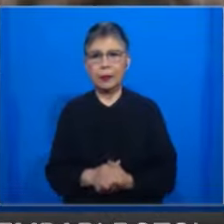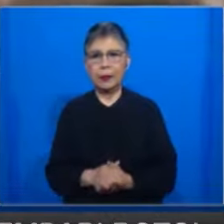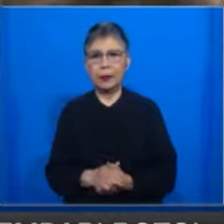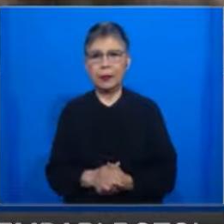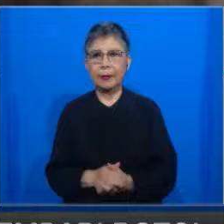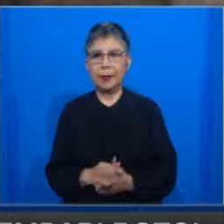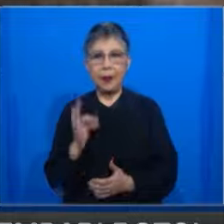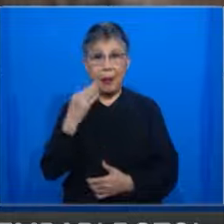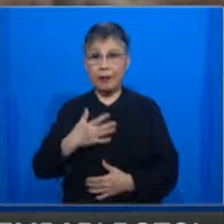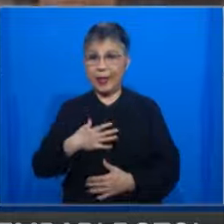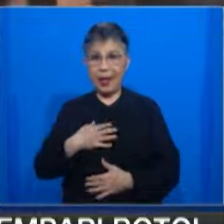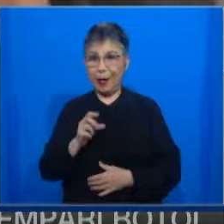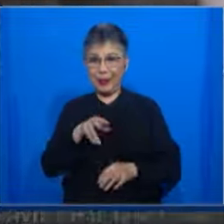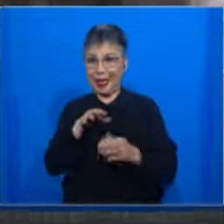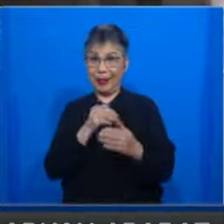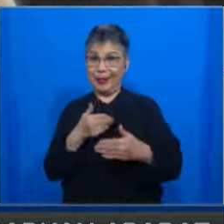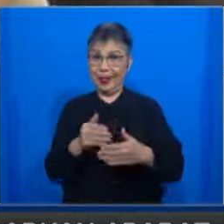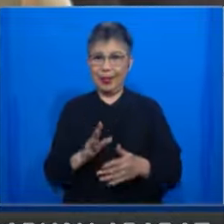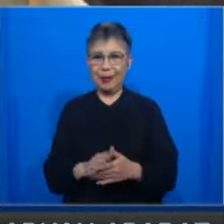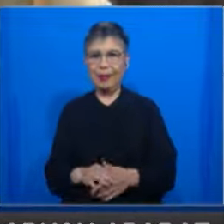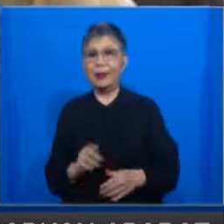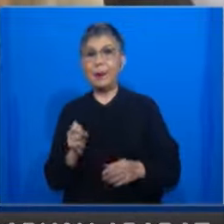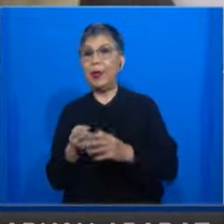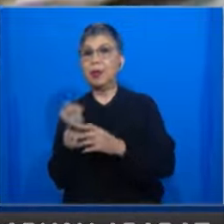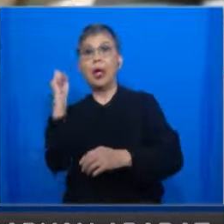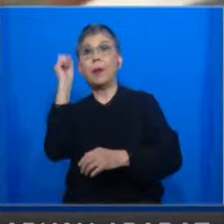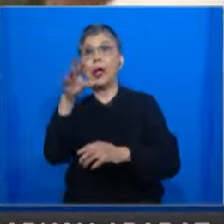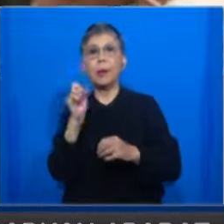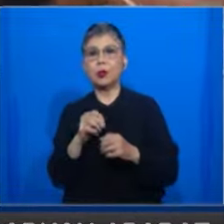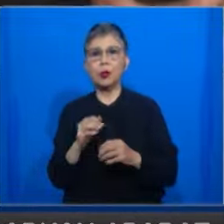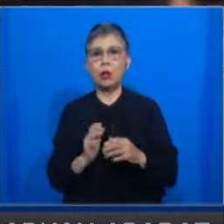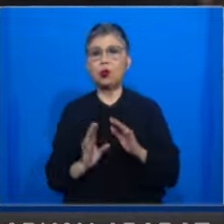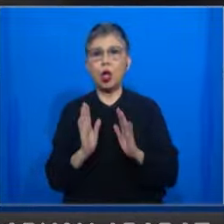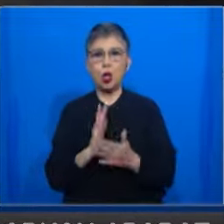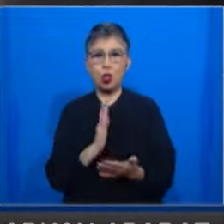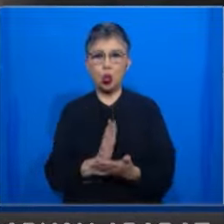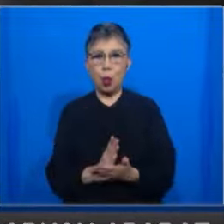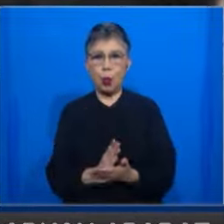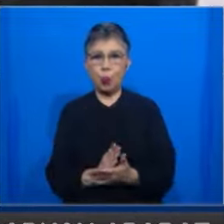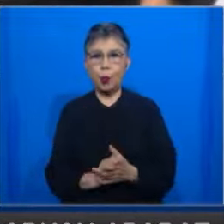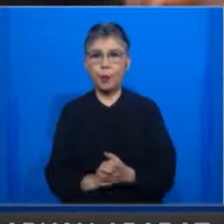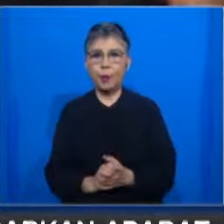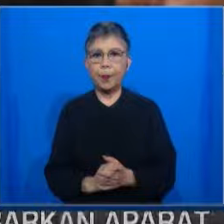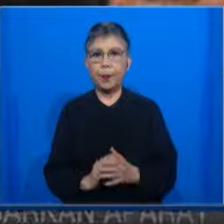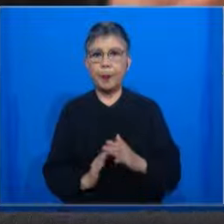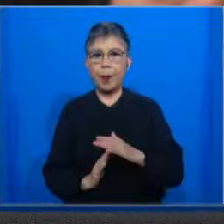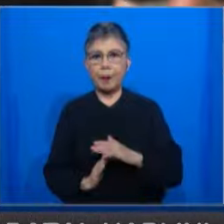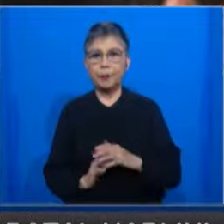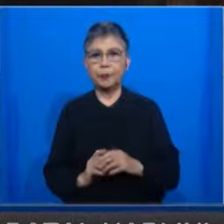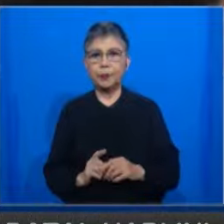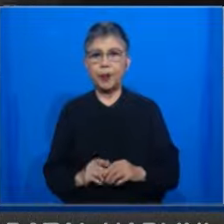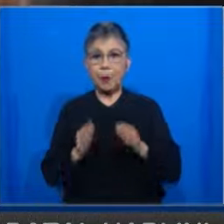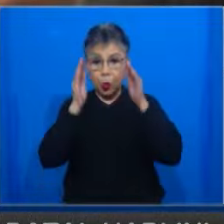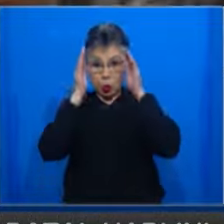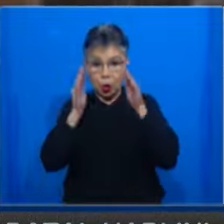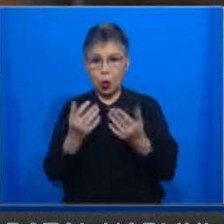ini tidak ada aksi lempar-lempar yang dilakukan saat saya melaporkan langsung saat ini. Tapi memang konsentrasi